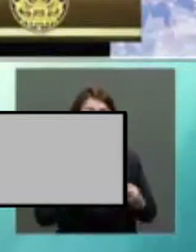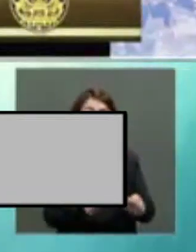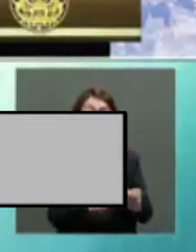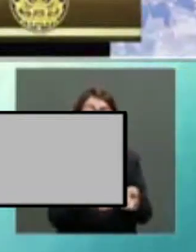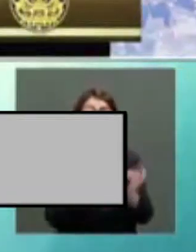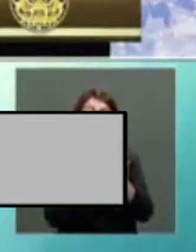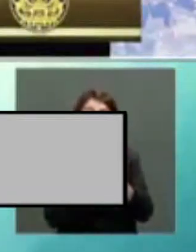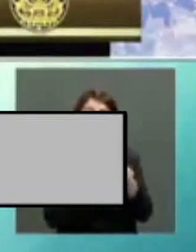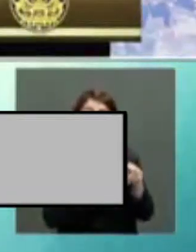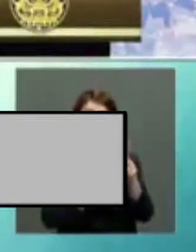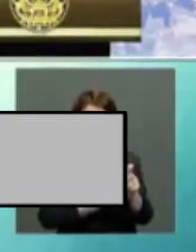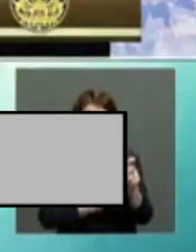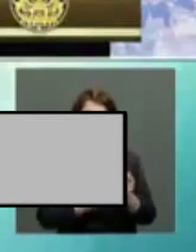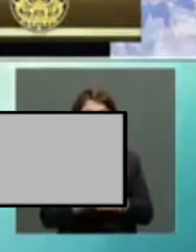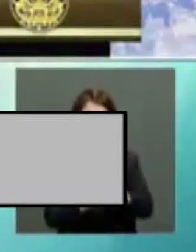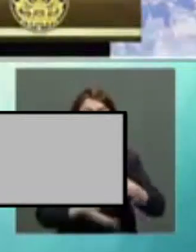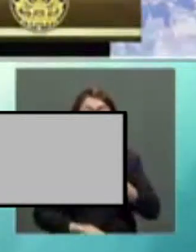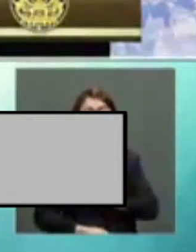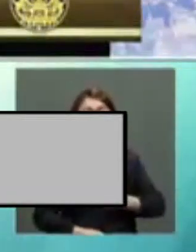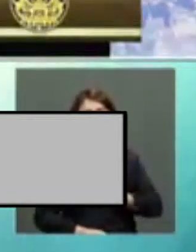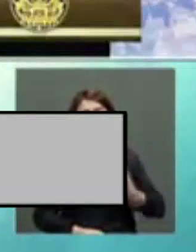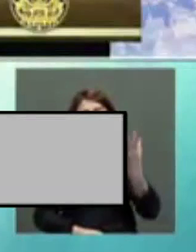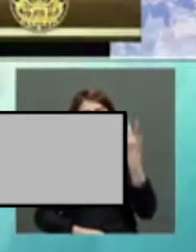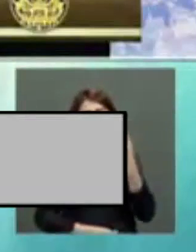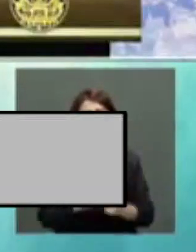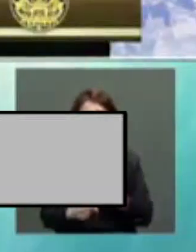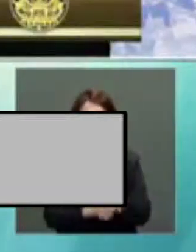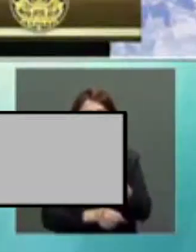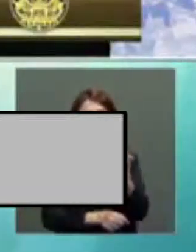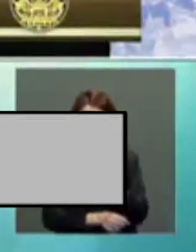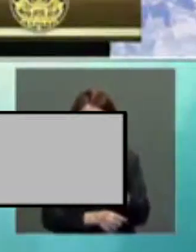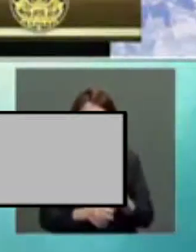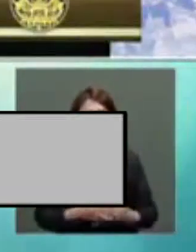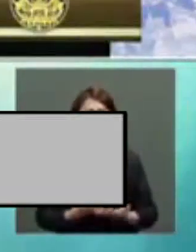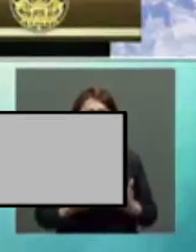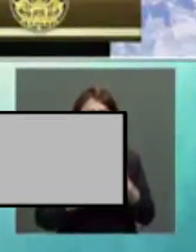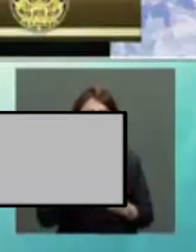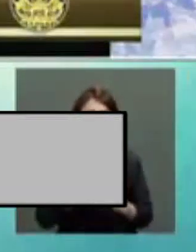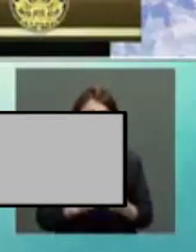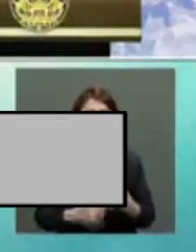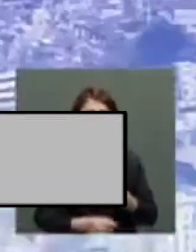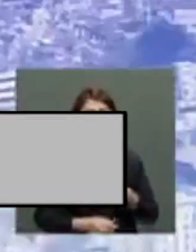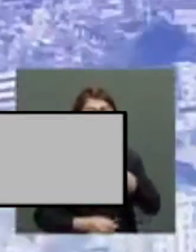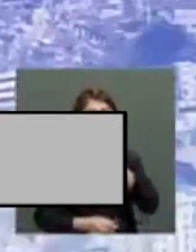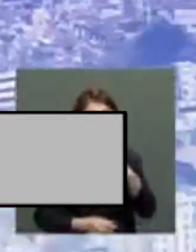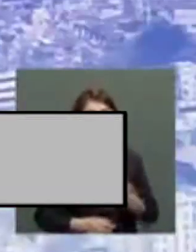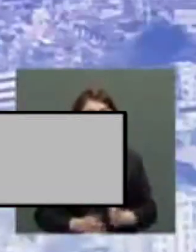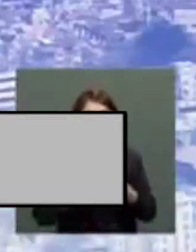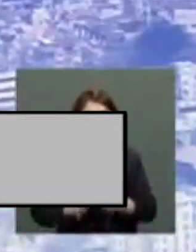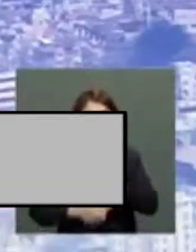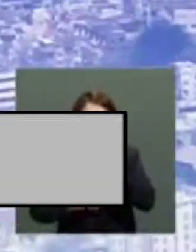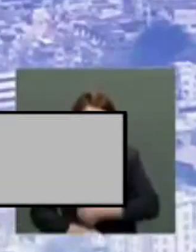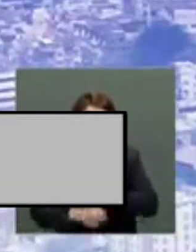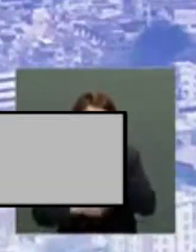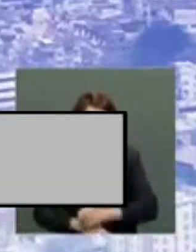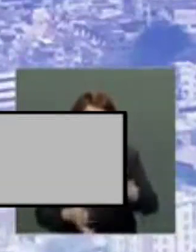ครับตอนนี้เมื่อวานนี้ก็อายุไม่มากนะครับเพราะฉะนั้นตอนนี้หลังจากที่เราบอกว่าอายุมากๆเป็นความเสี่ยงตอนนี้